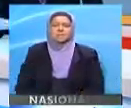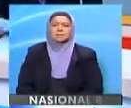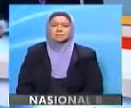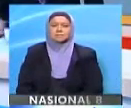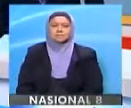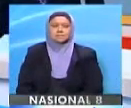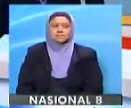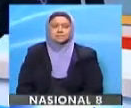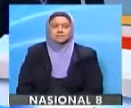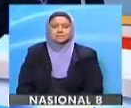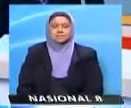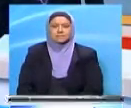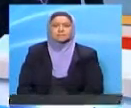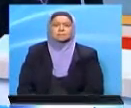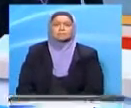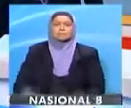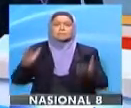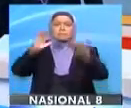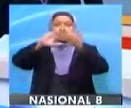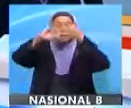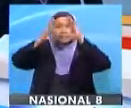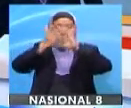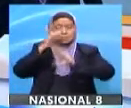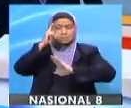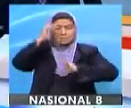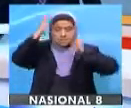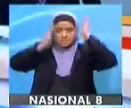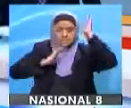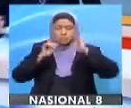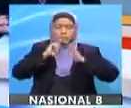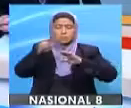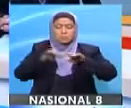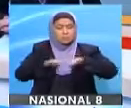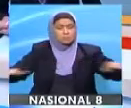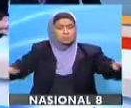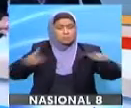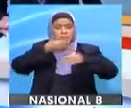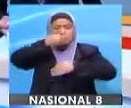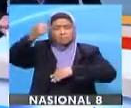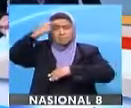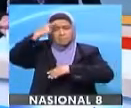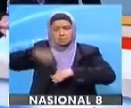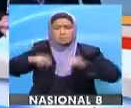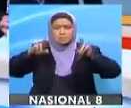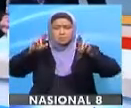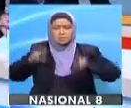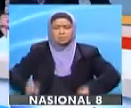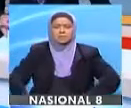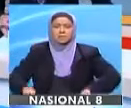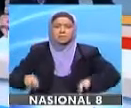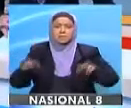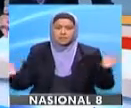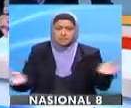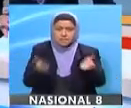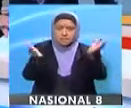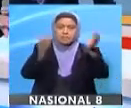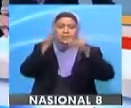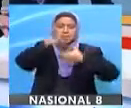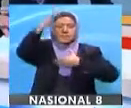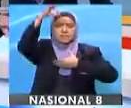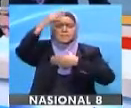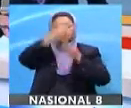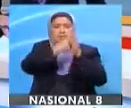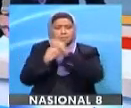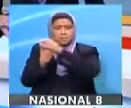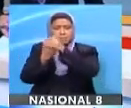Program Carnival Community Satu Malaysia adalah landasan terbaik rakyat untuk menyemarakkan lagi semangat perpaduan. Penglibatan pelbagai